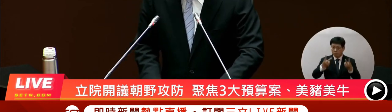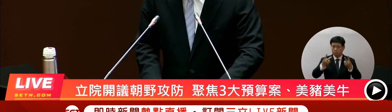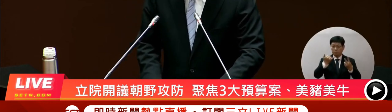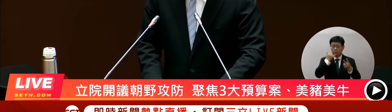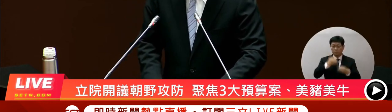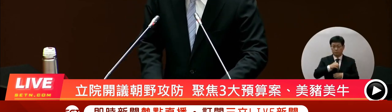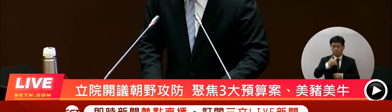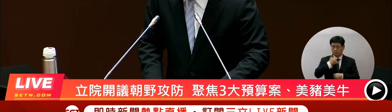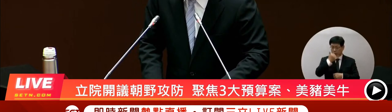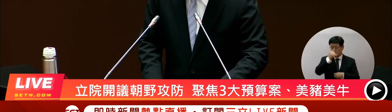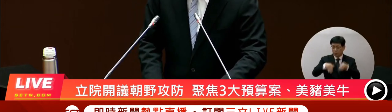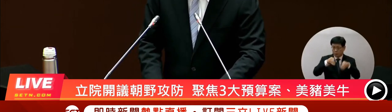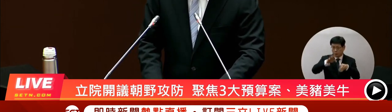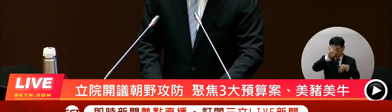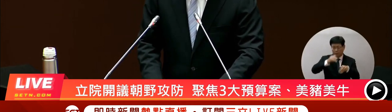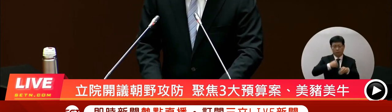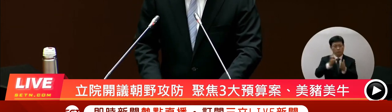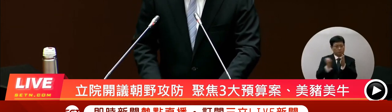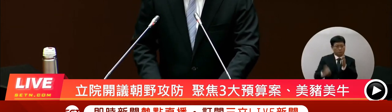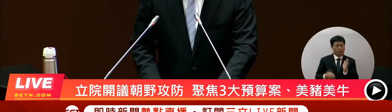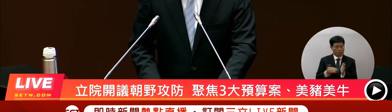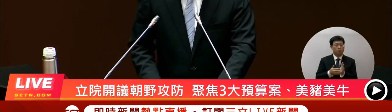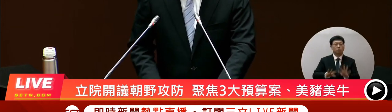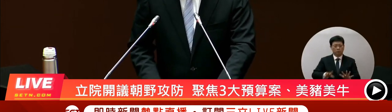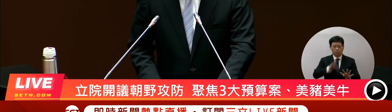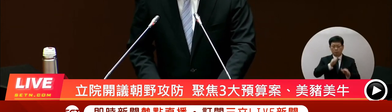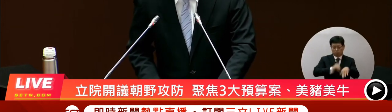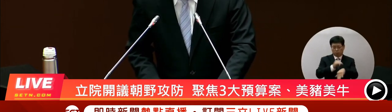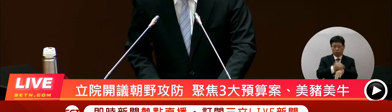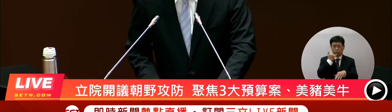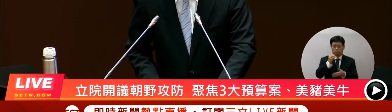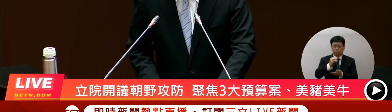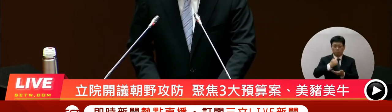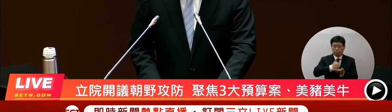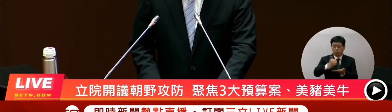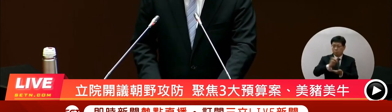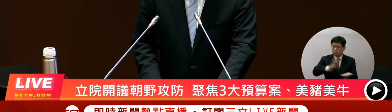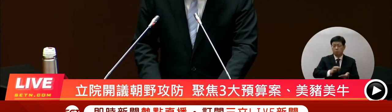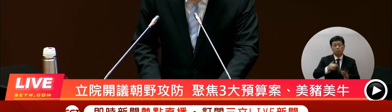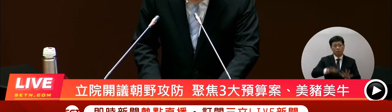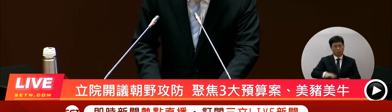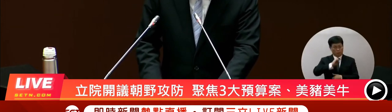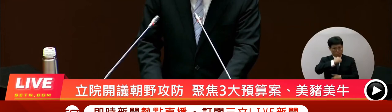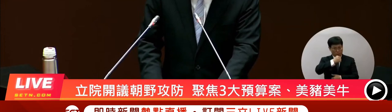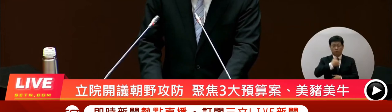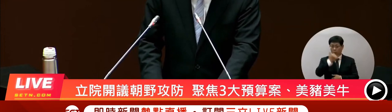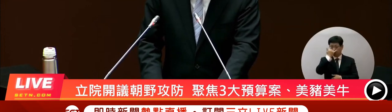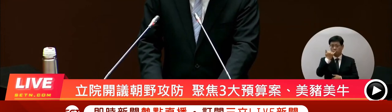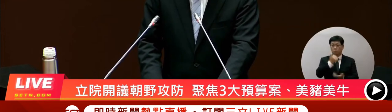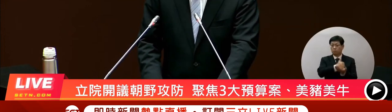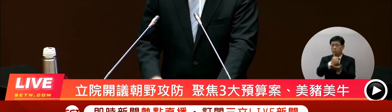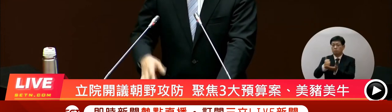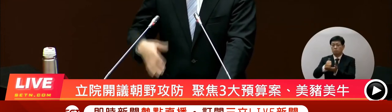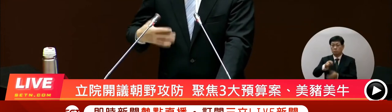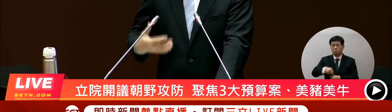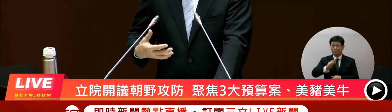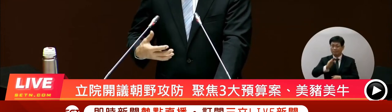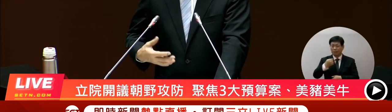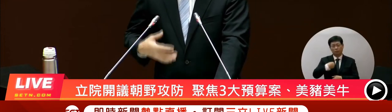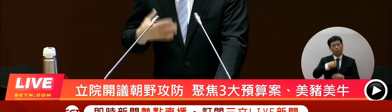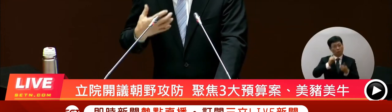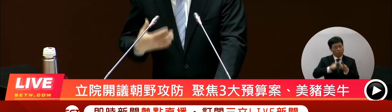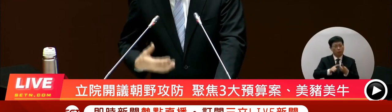疫的疫情，我们拔针成功，现在我们的猪肉可以外销，但我们一方